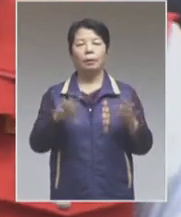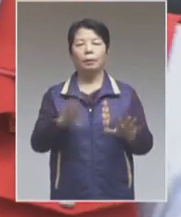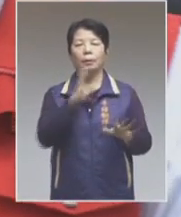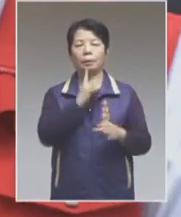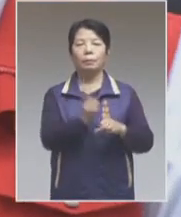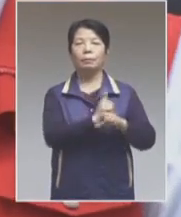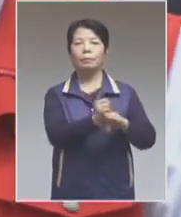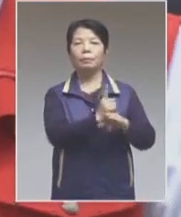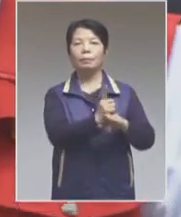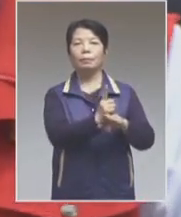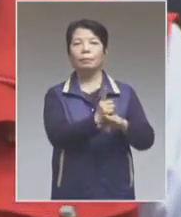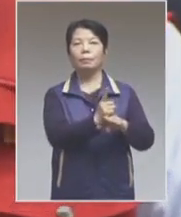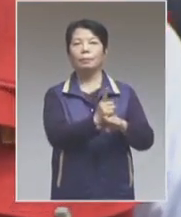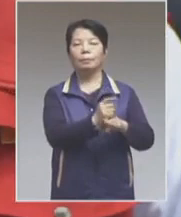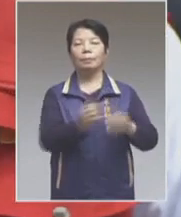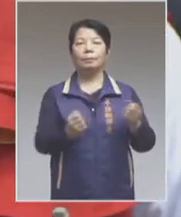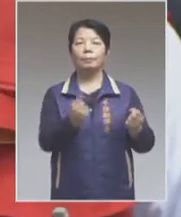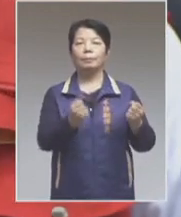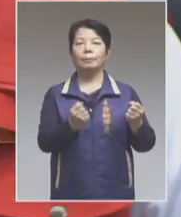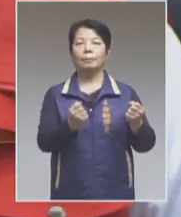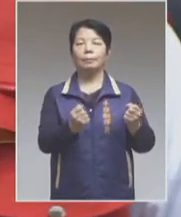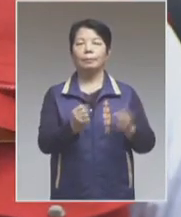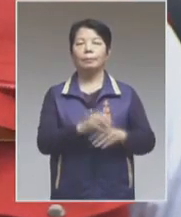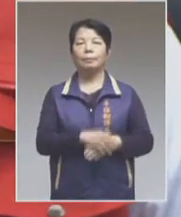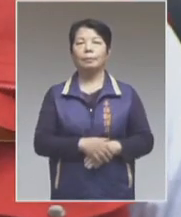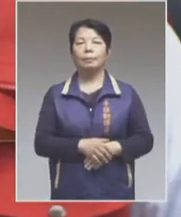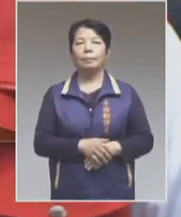的司机，好、哦，所以因为